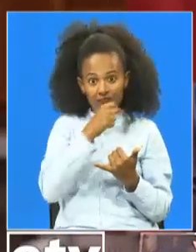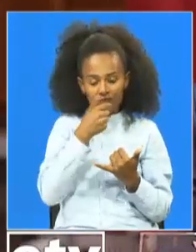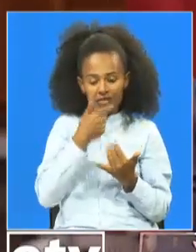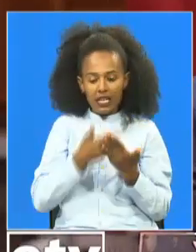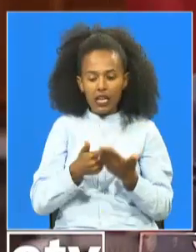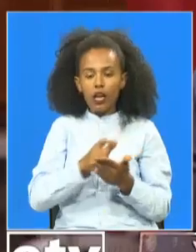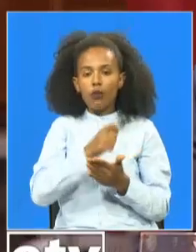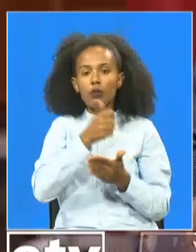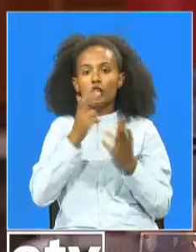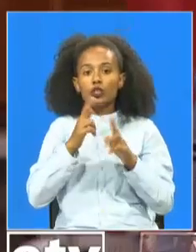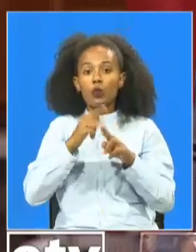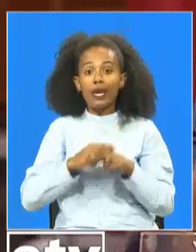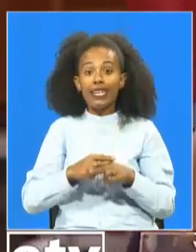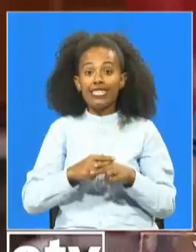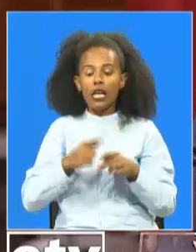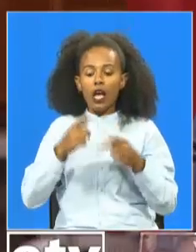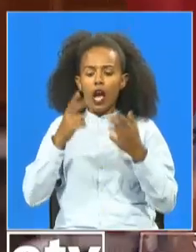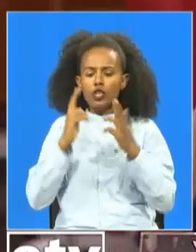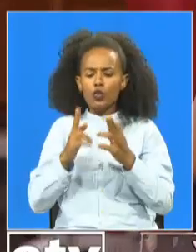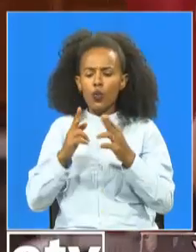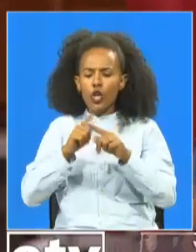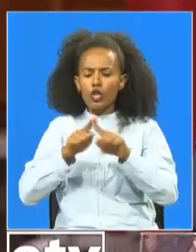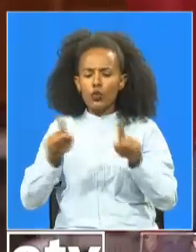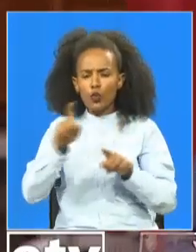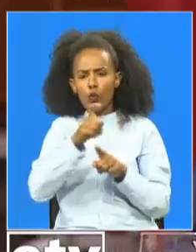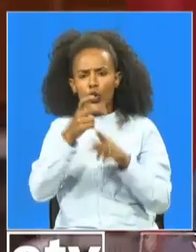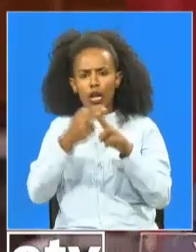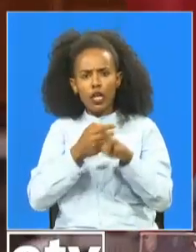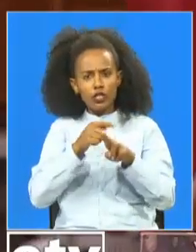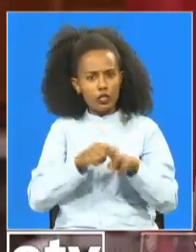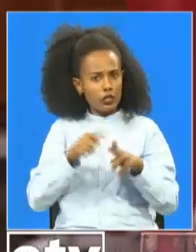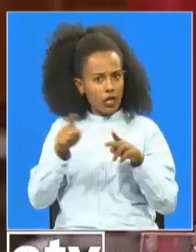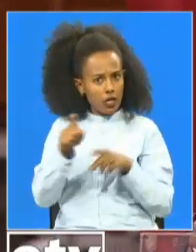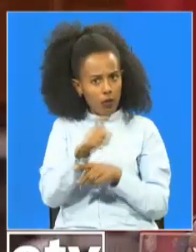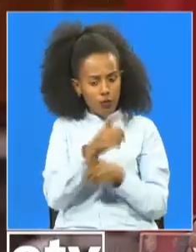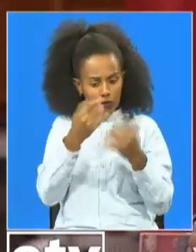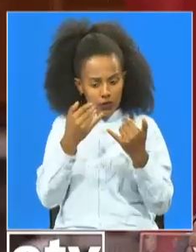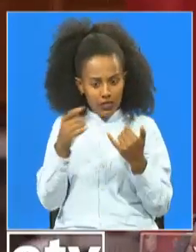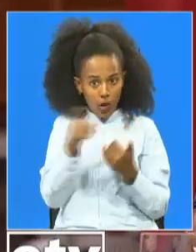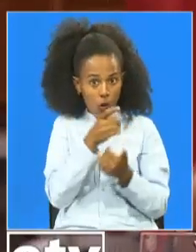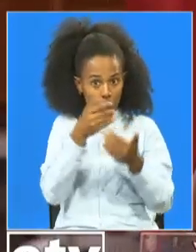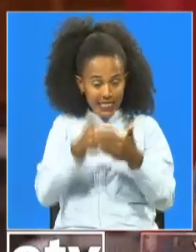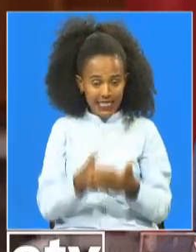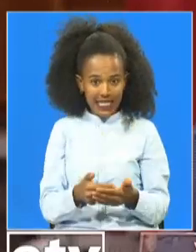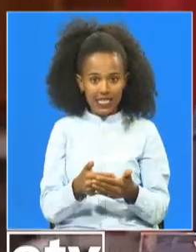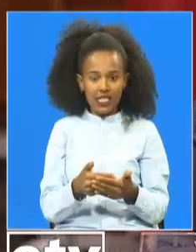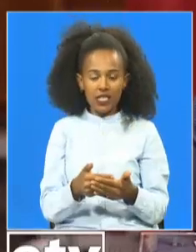አስቸኳይ ጊዜ በጣም አስቸኳይ ልዩ የሆነ ላጭር ጊዜ የሚሆን እስከሆነ ድረስ